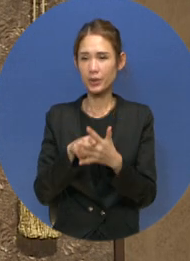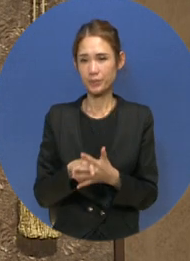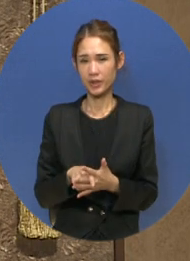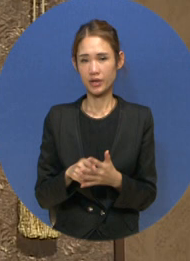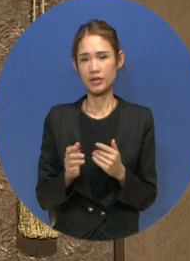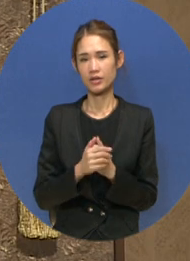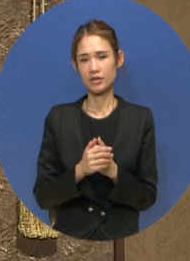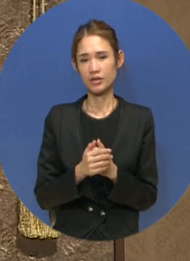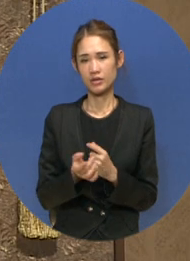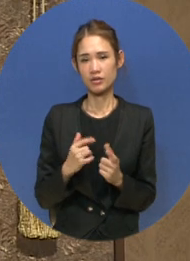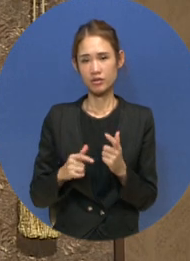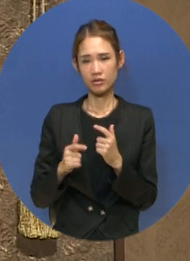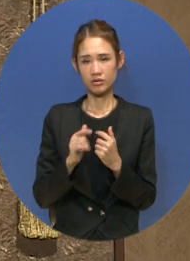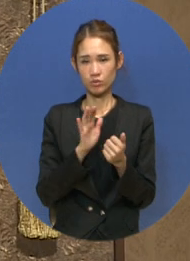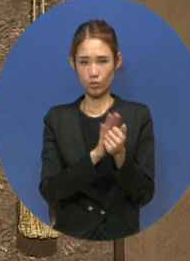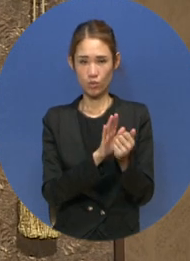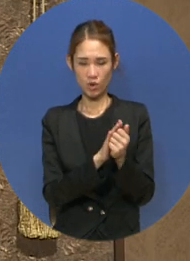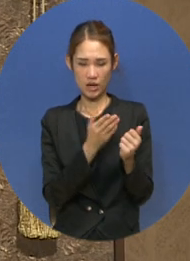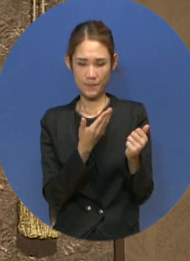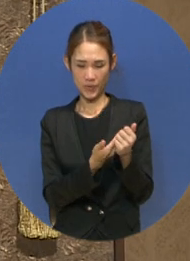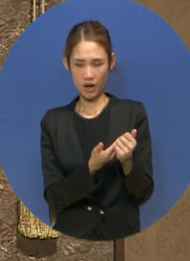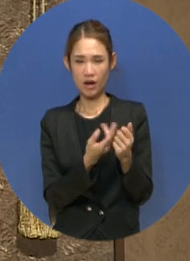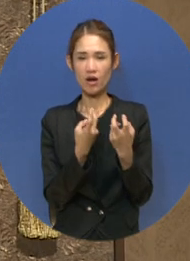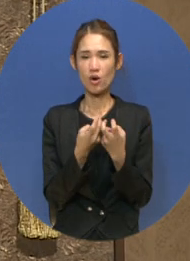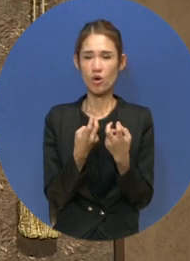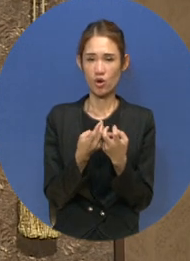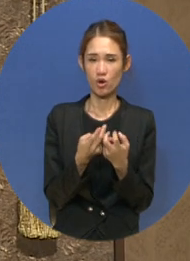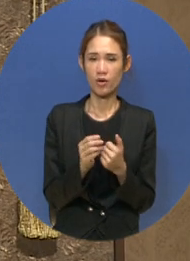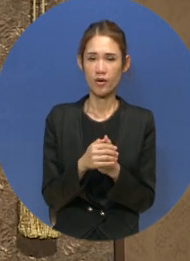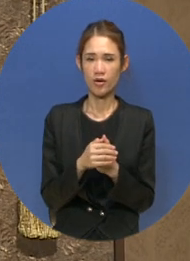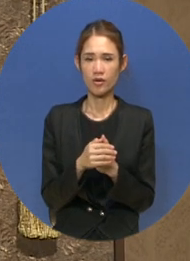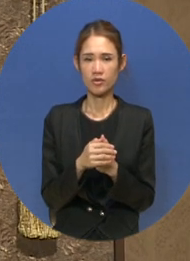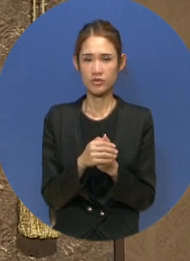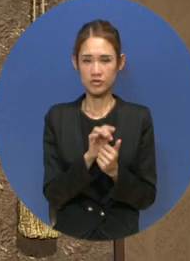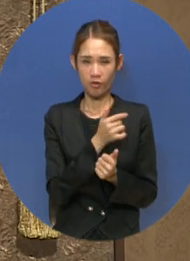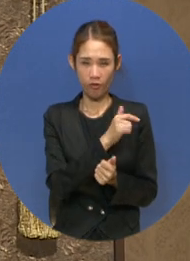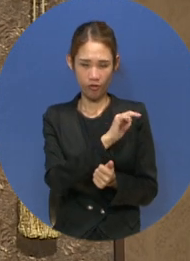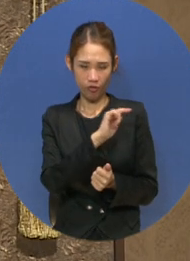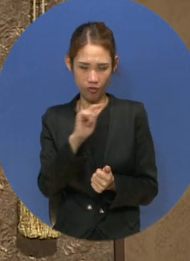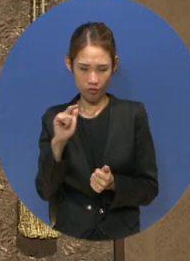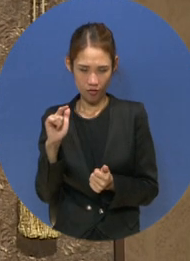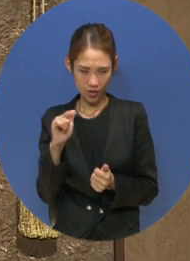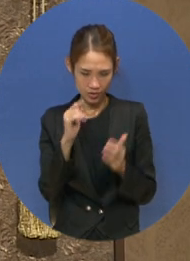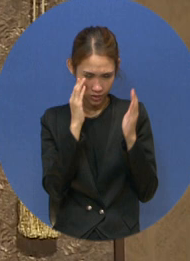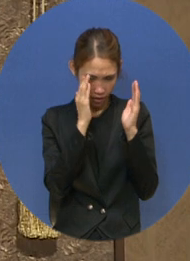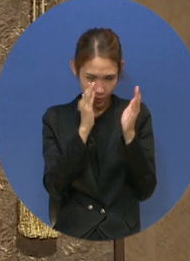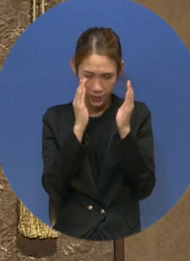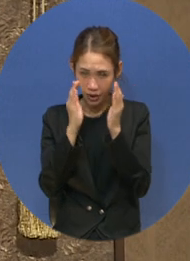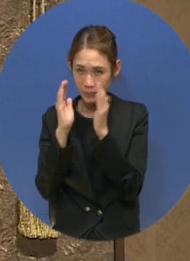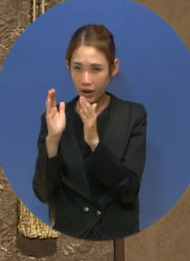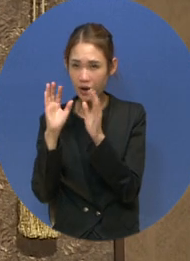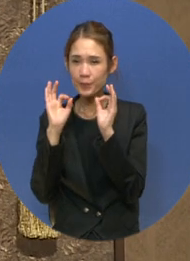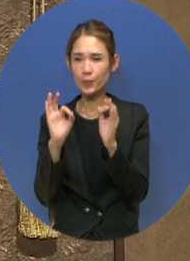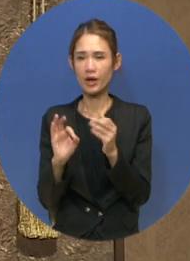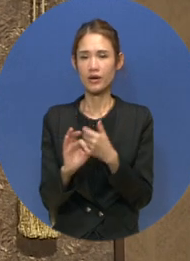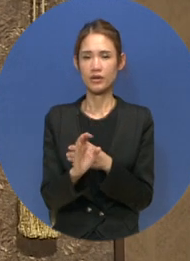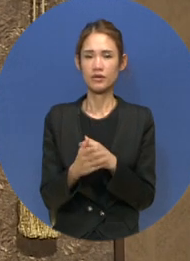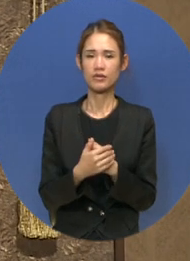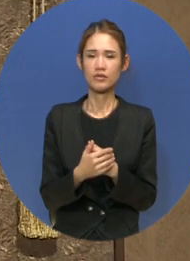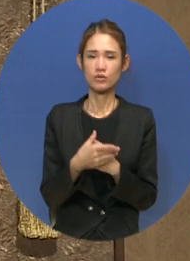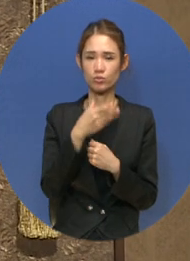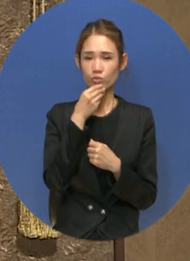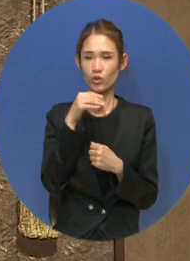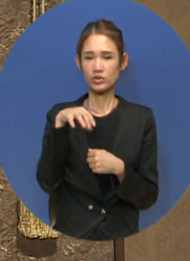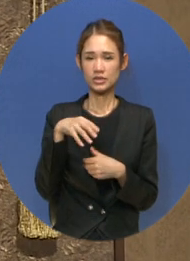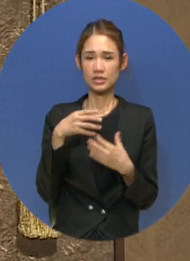부분에 있어서 문제점을 어떻게 도와줄 수 있는가에 대한 부분을 다각도로 접근하는 그래서 그것이 이제 복지관의 경우에 있어서는